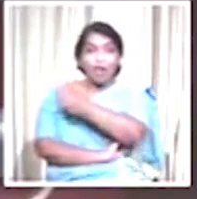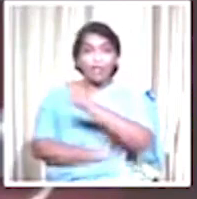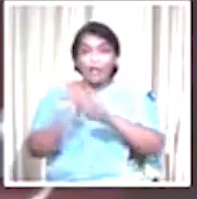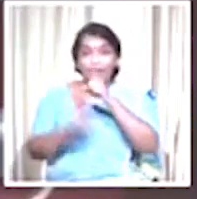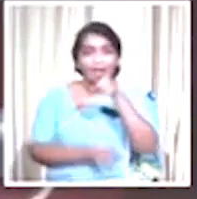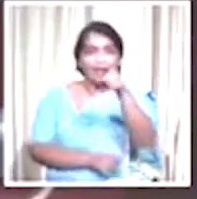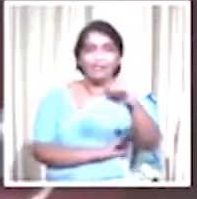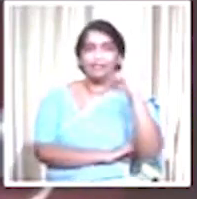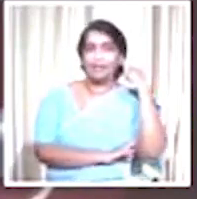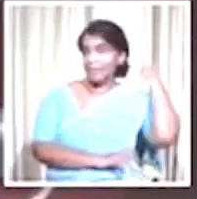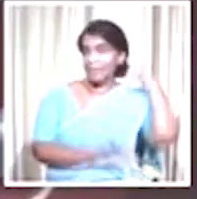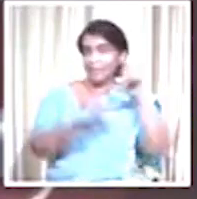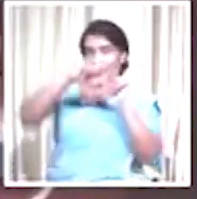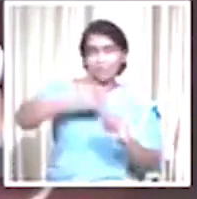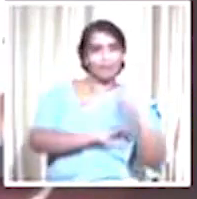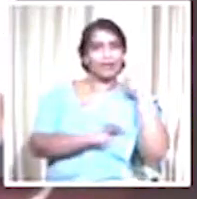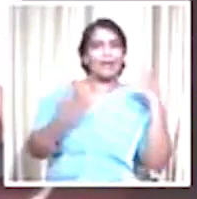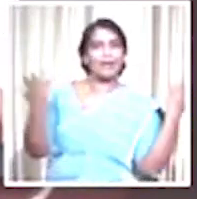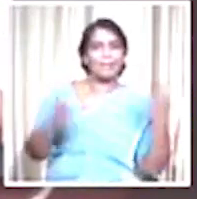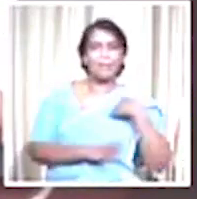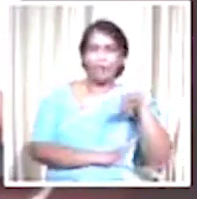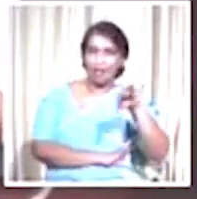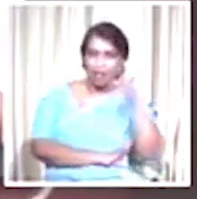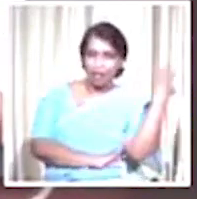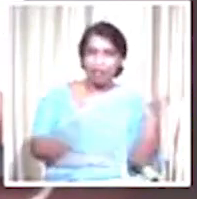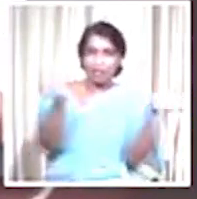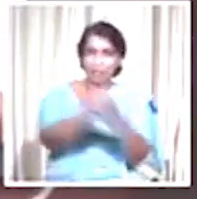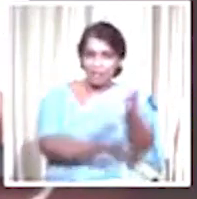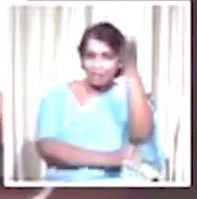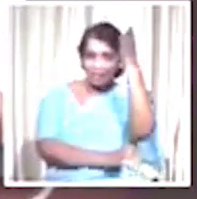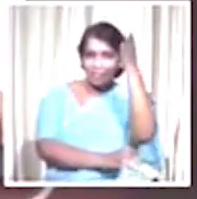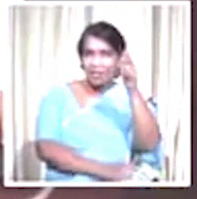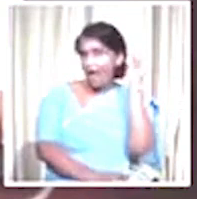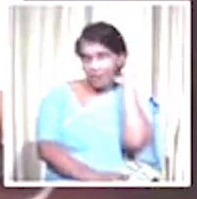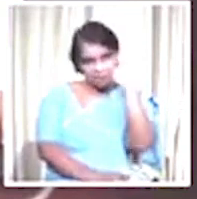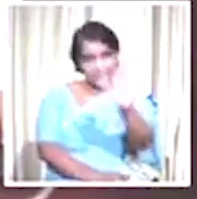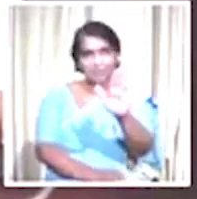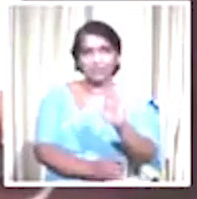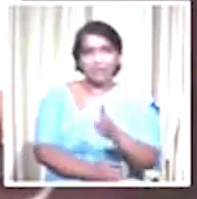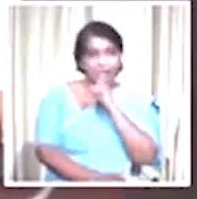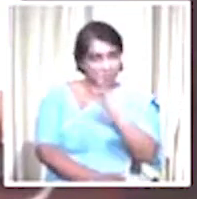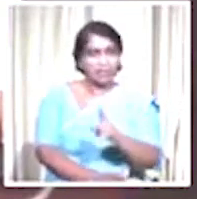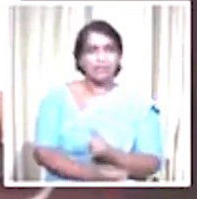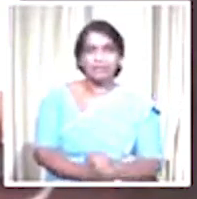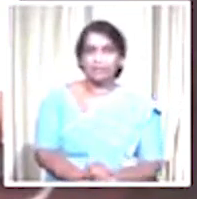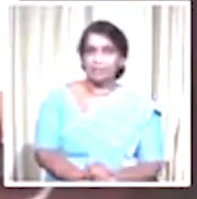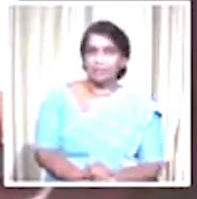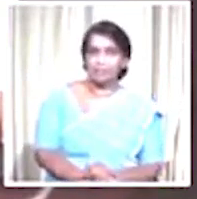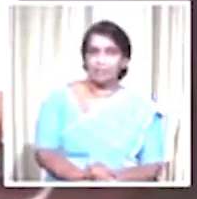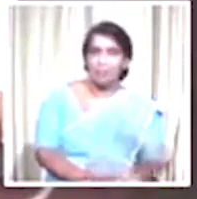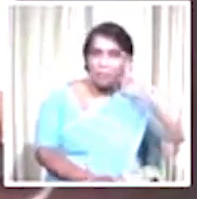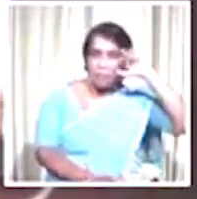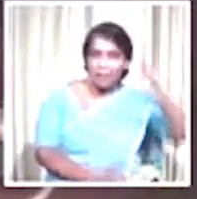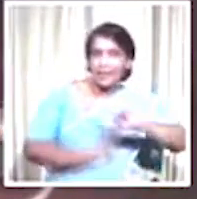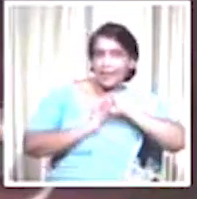කරන්න කසේරුකාවකුත් නැ ගොන්ද පණ නැති කණ්ඩායම අහගෙන ඉන්නවා කියන දේ මෝඩය වගේ